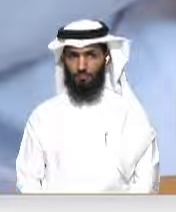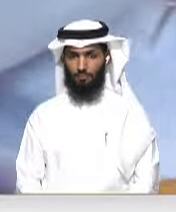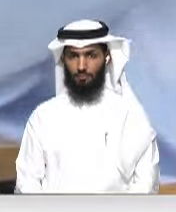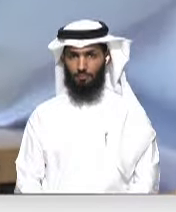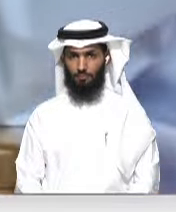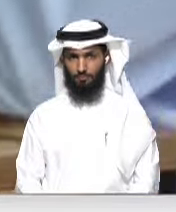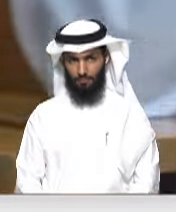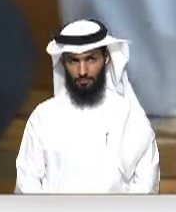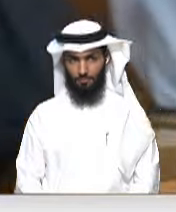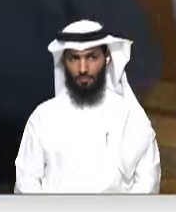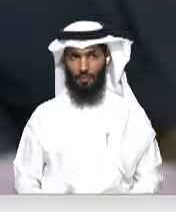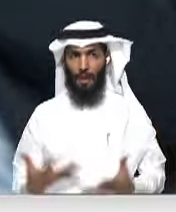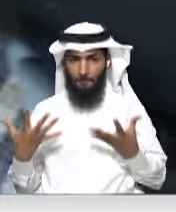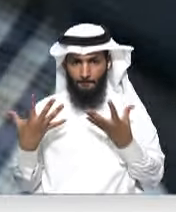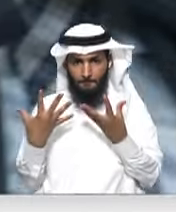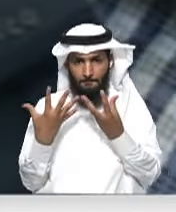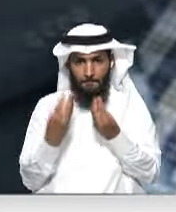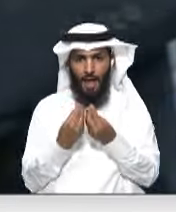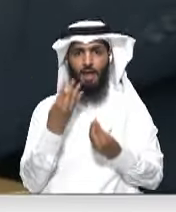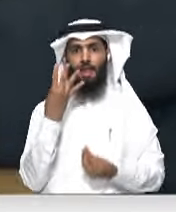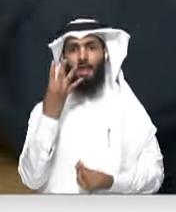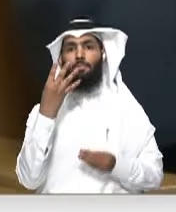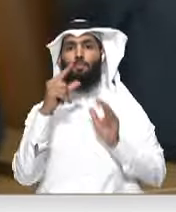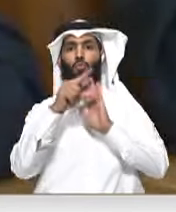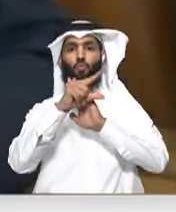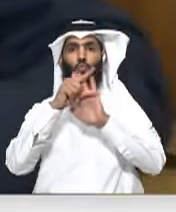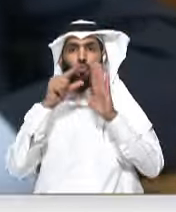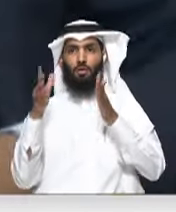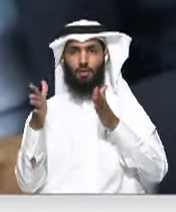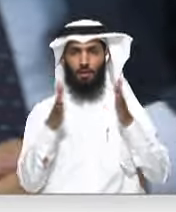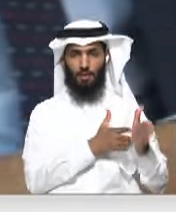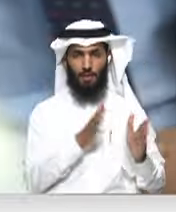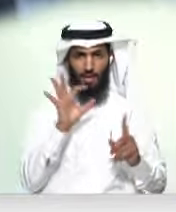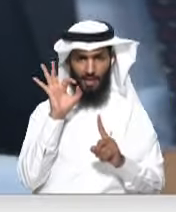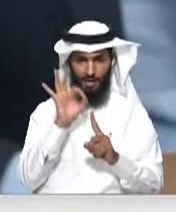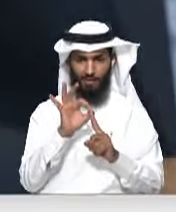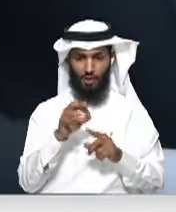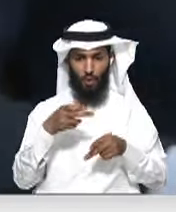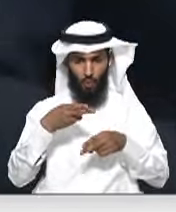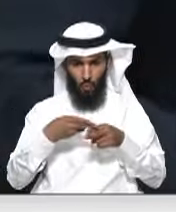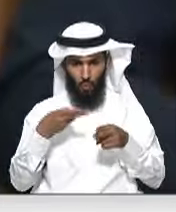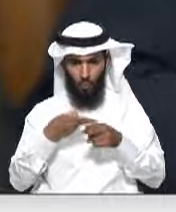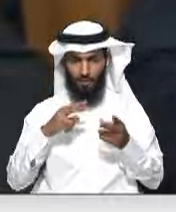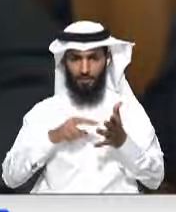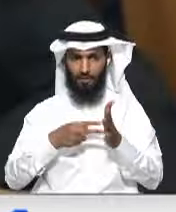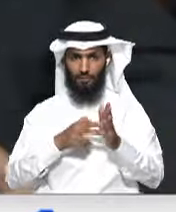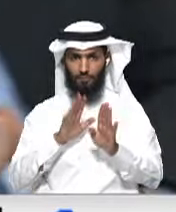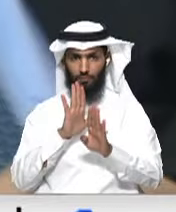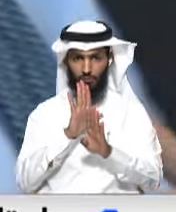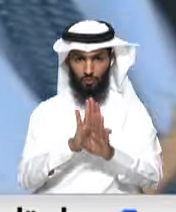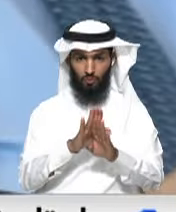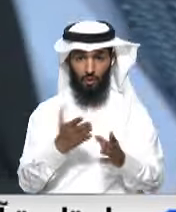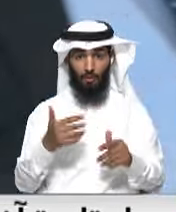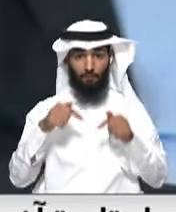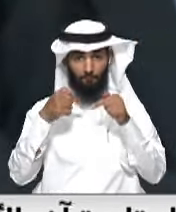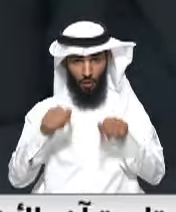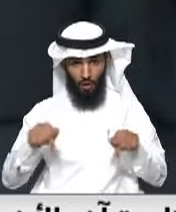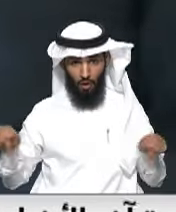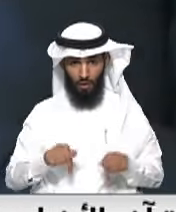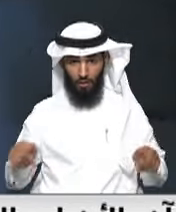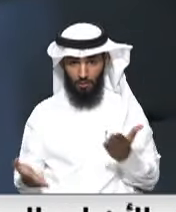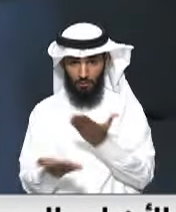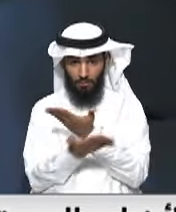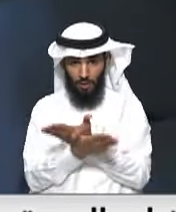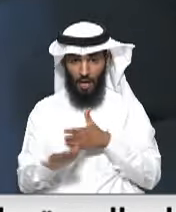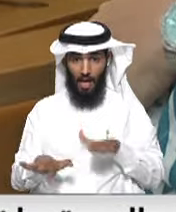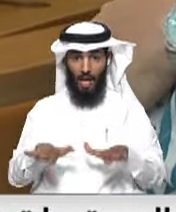معاً أربعة عنوان المشروع الوطني لحماية حقوق العمال في الكويت، والذي وقعت اتفاقيته بين الهيئة العامة